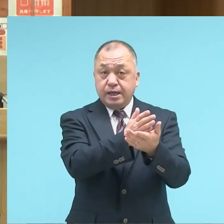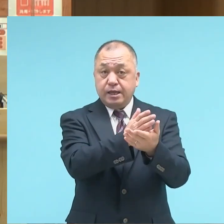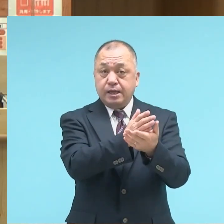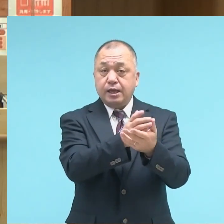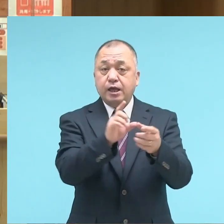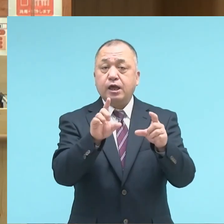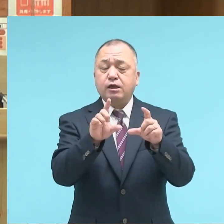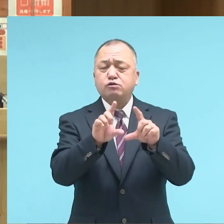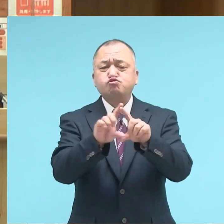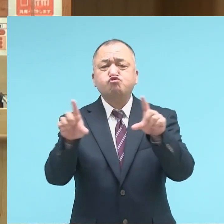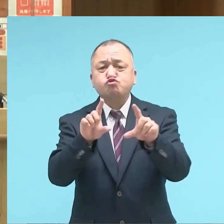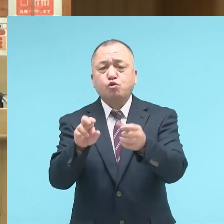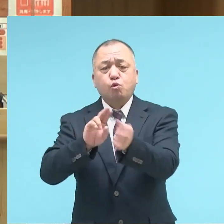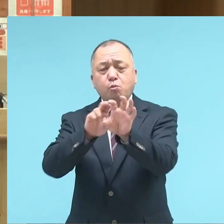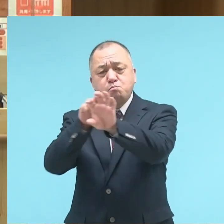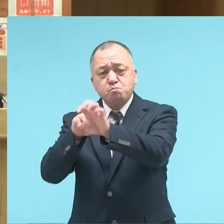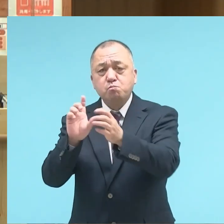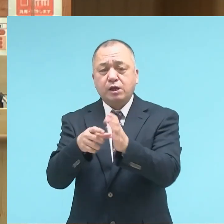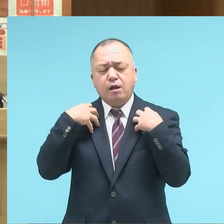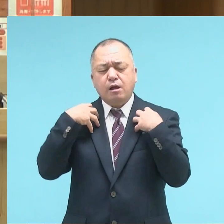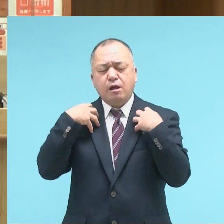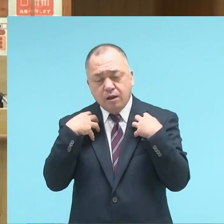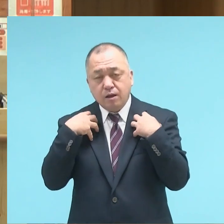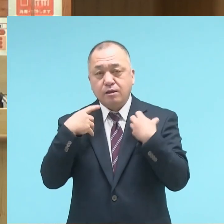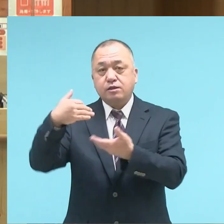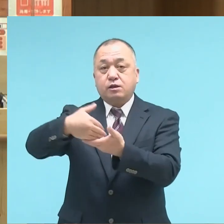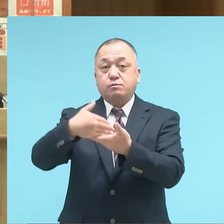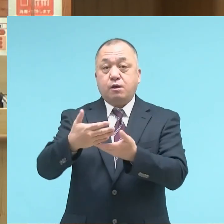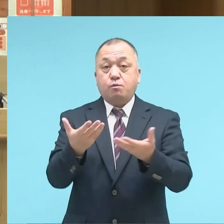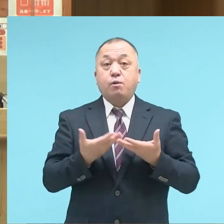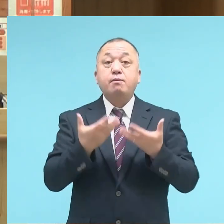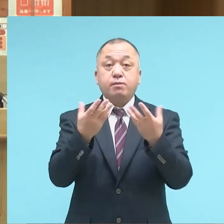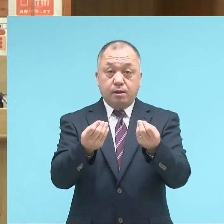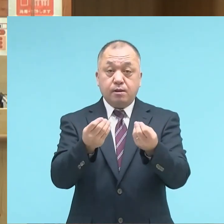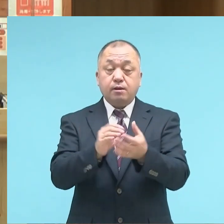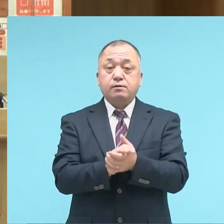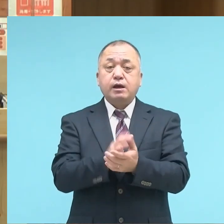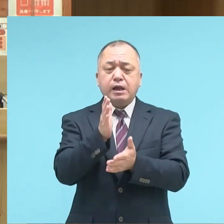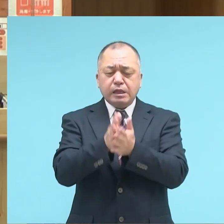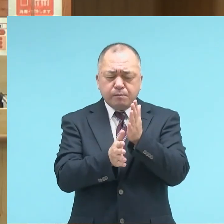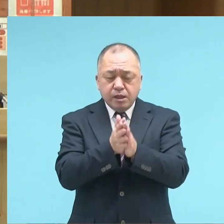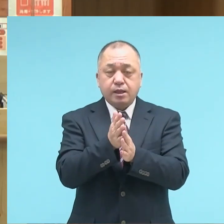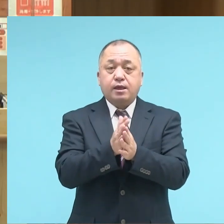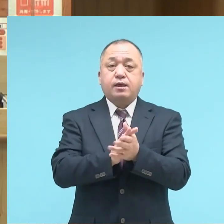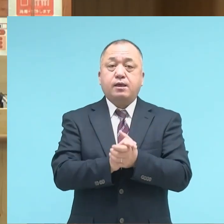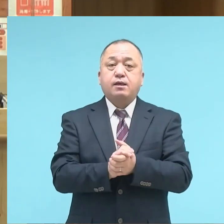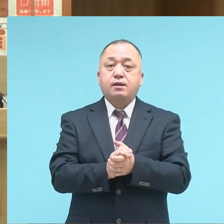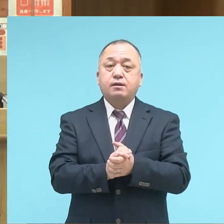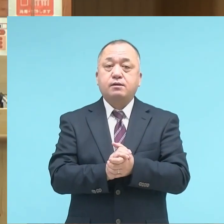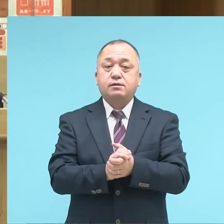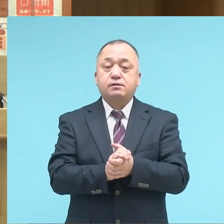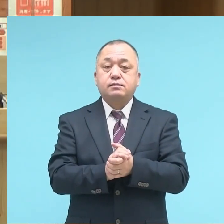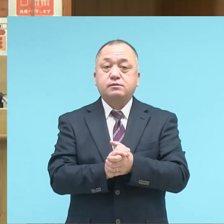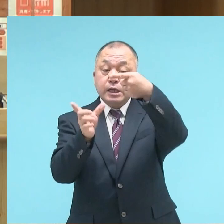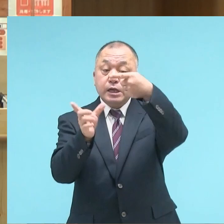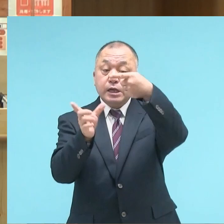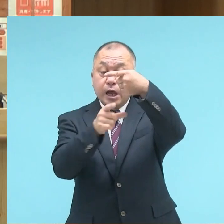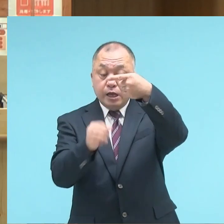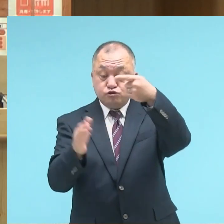制に負荷がかかるという、そういったご説明いただきましたが、改めてなんですけど、この1ヶ月と